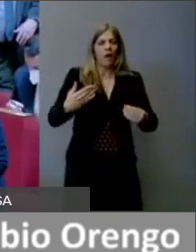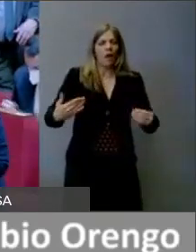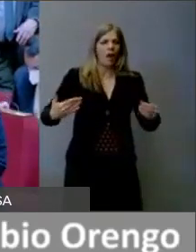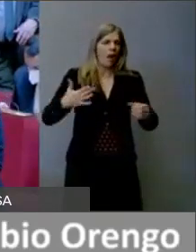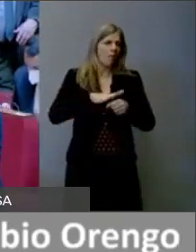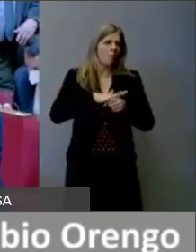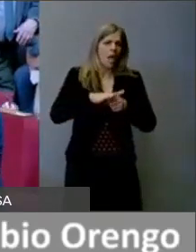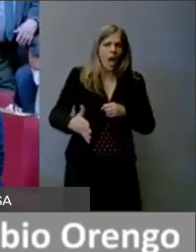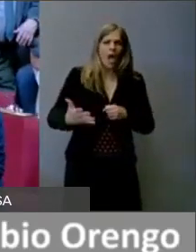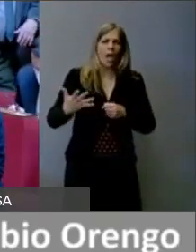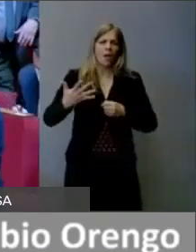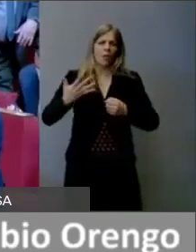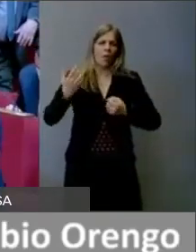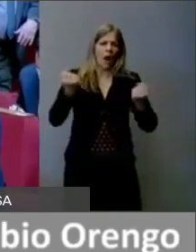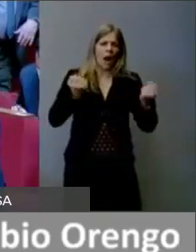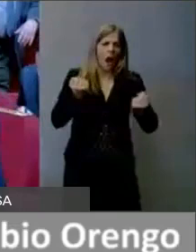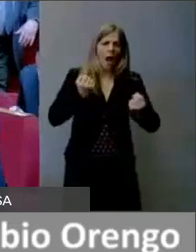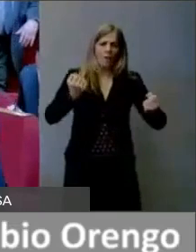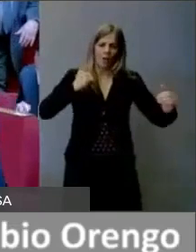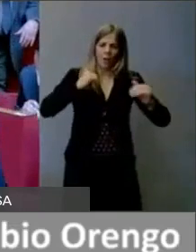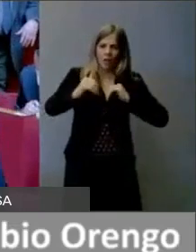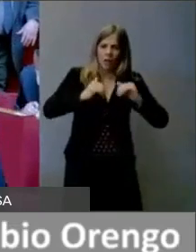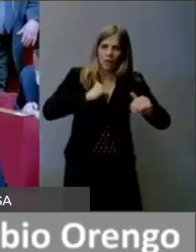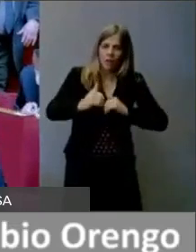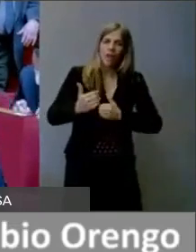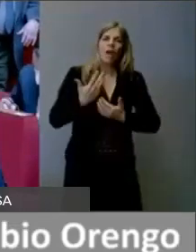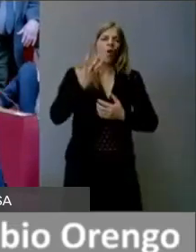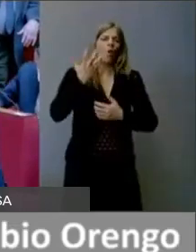di rumore e di eventuale inquinamento